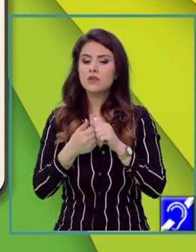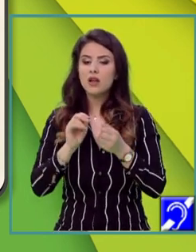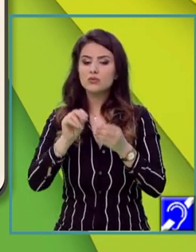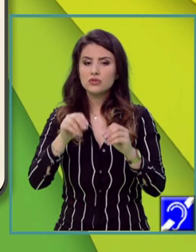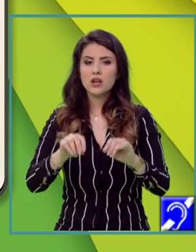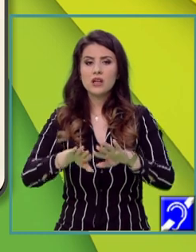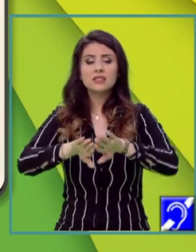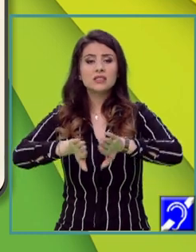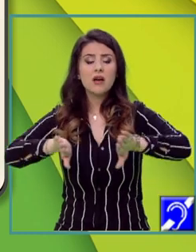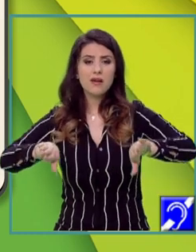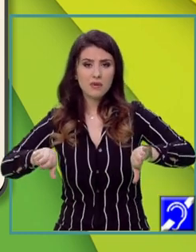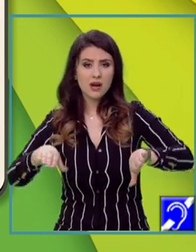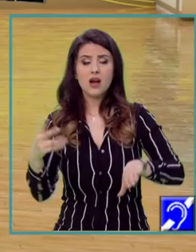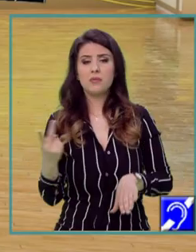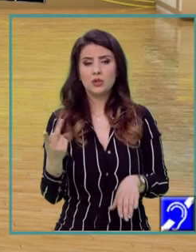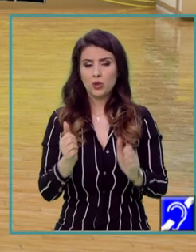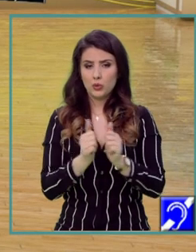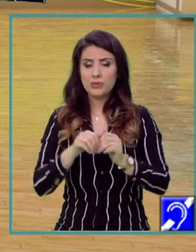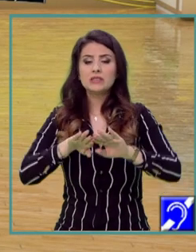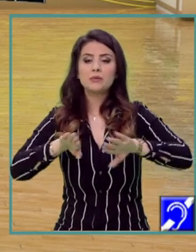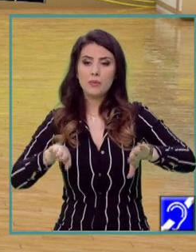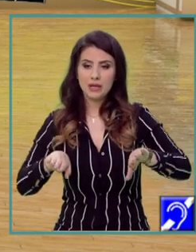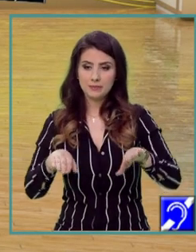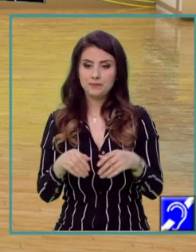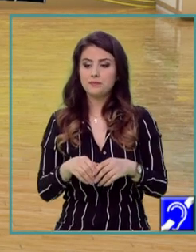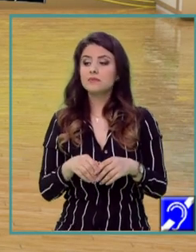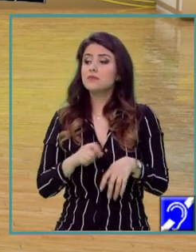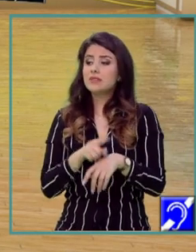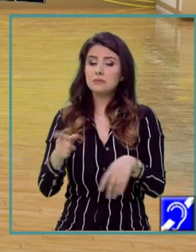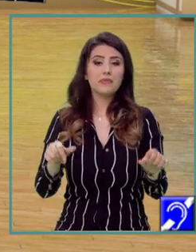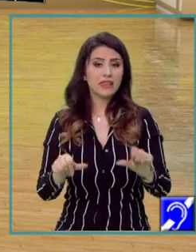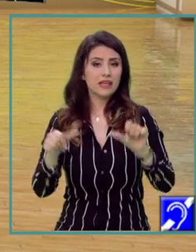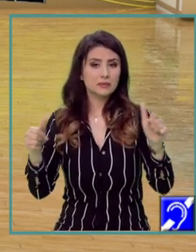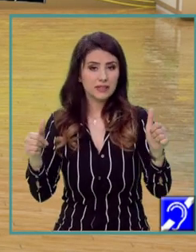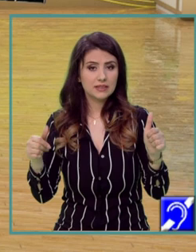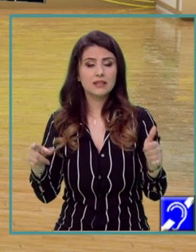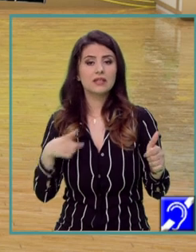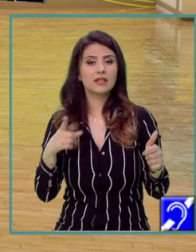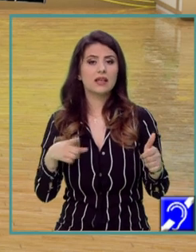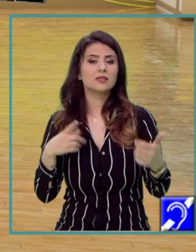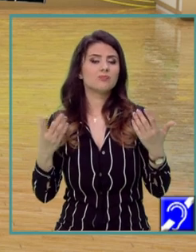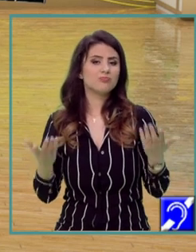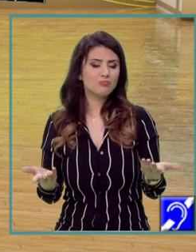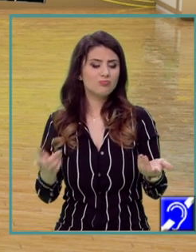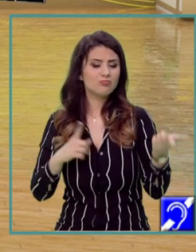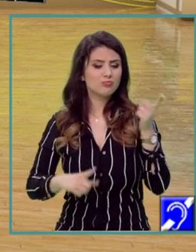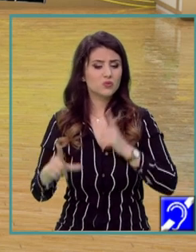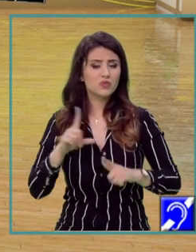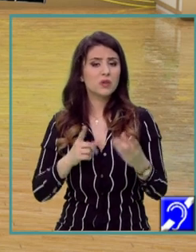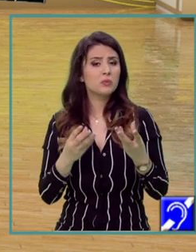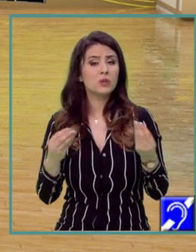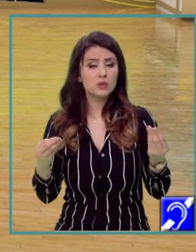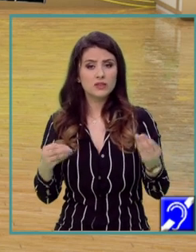temporară a cuplului în timp ce despărțirea îi provoacă suferințe greu de îndurat era dovedește